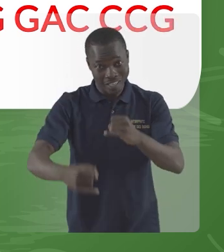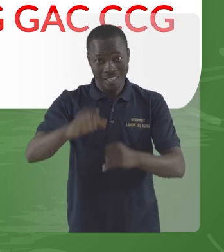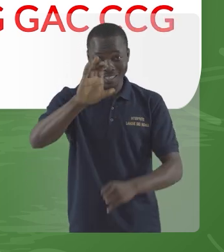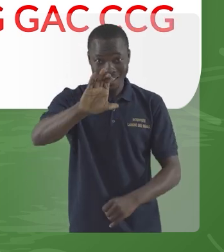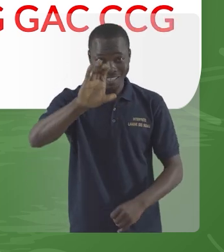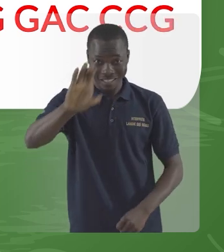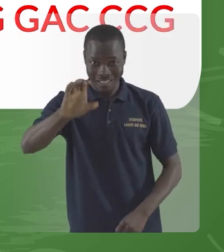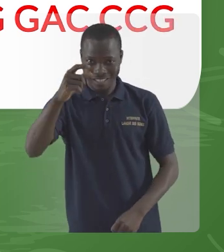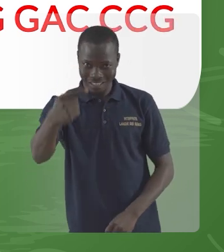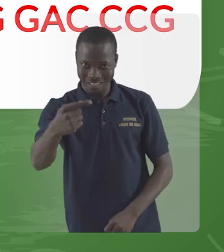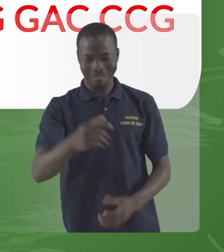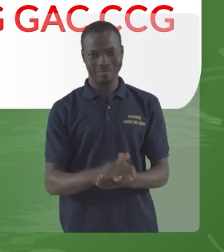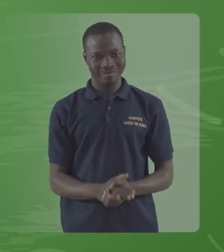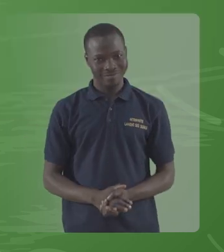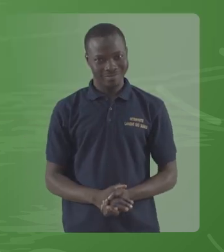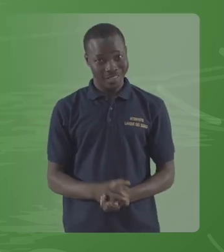CCG.